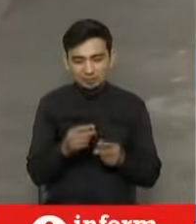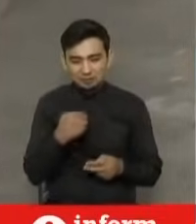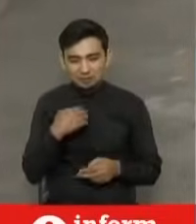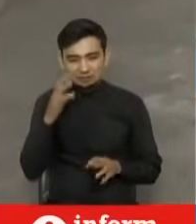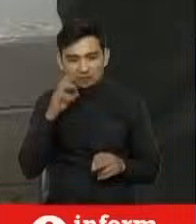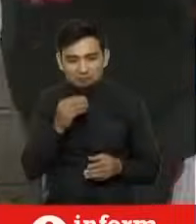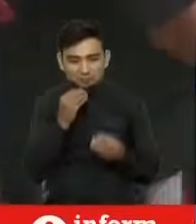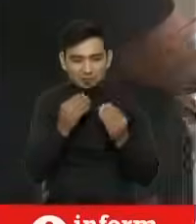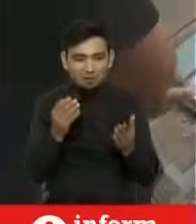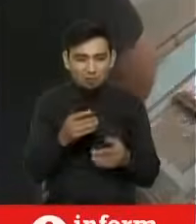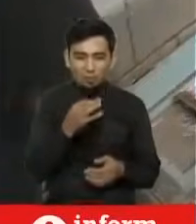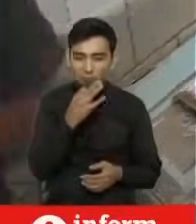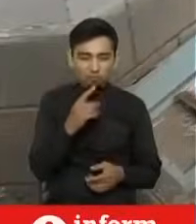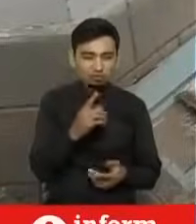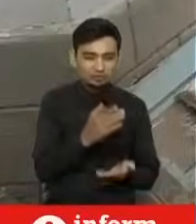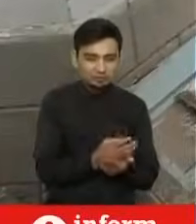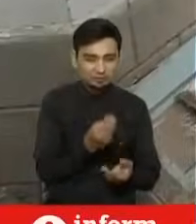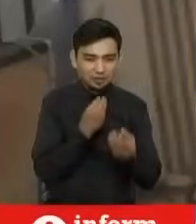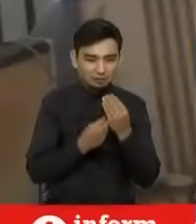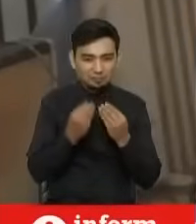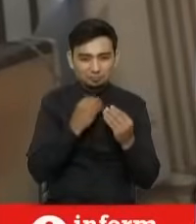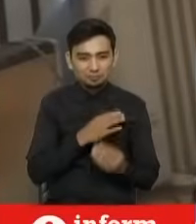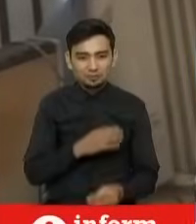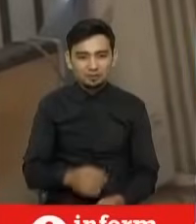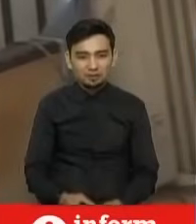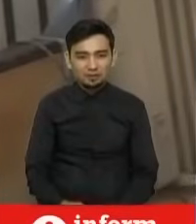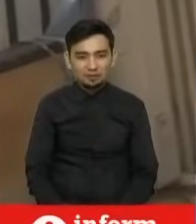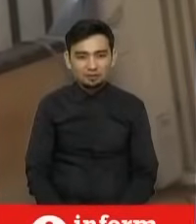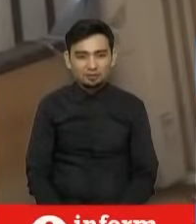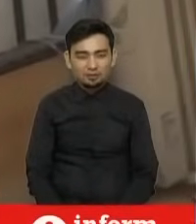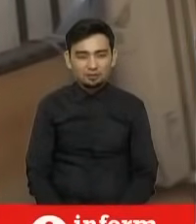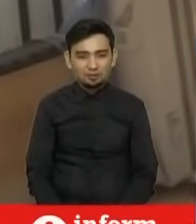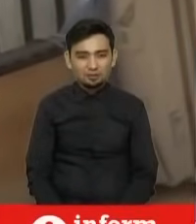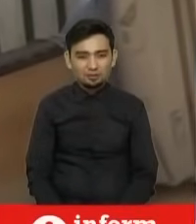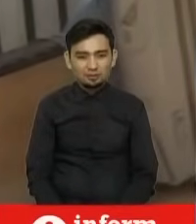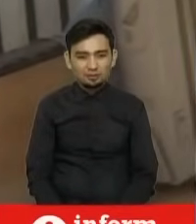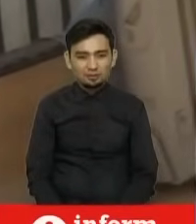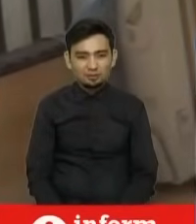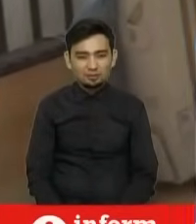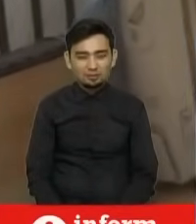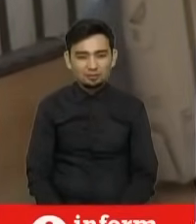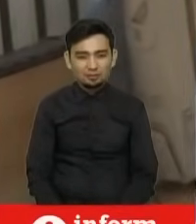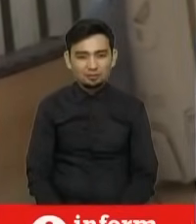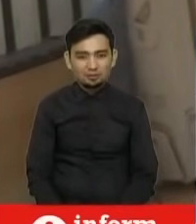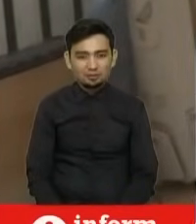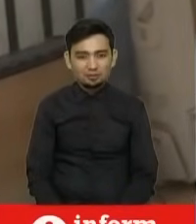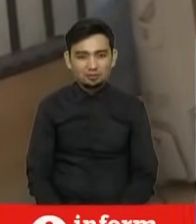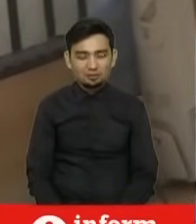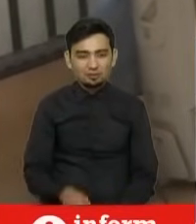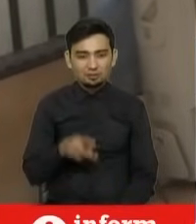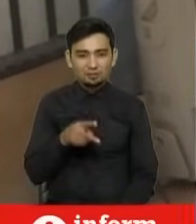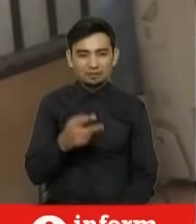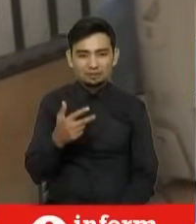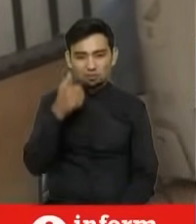қалған олар аузына түскенді азық ете берген. Там биева накирывать правда. Нос разбивай. 2003